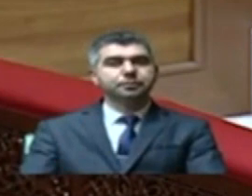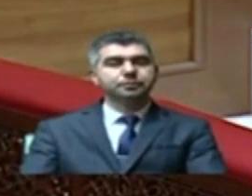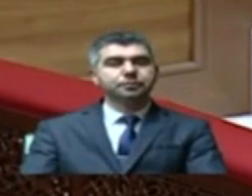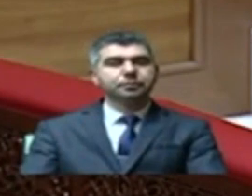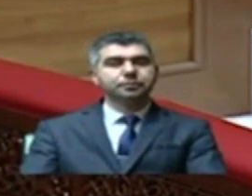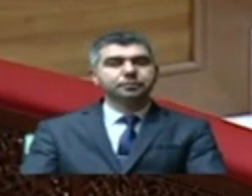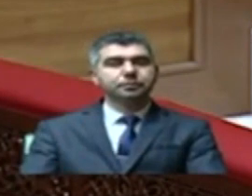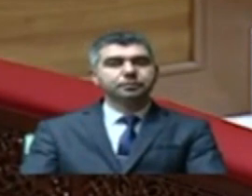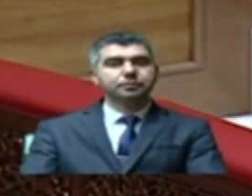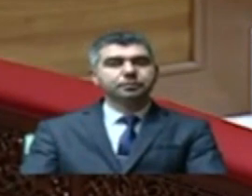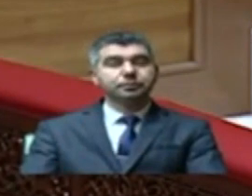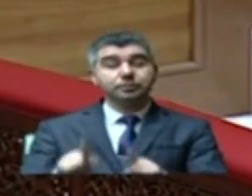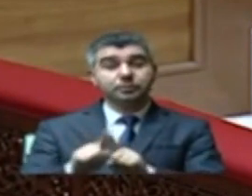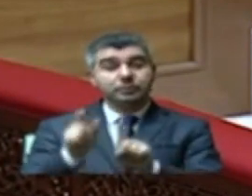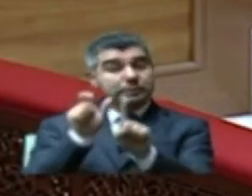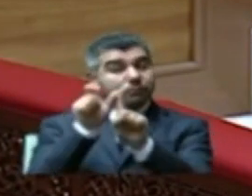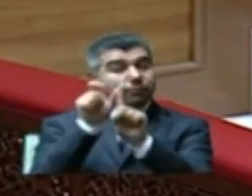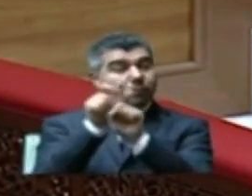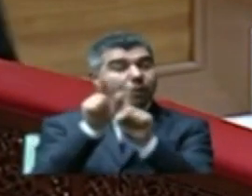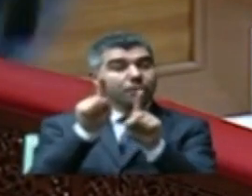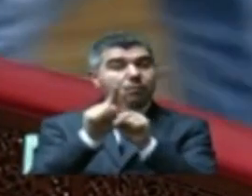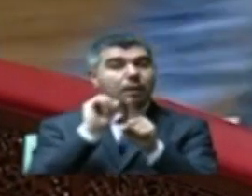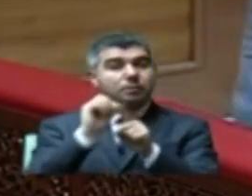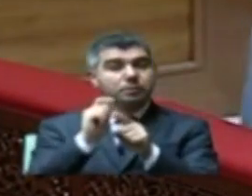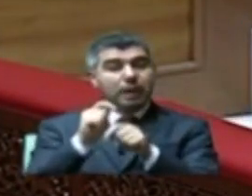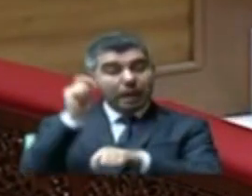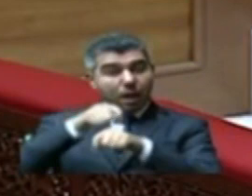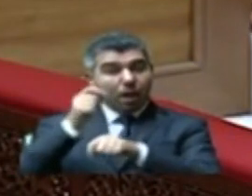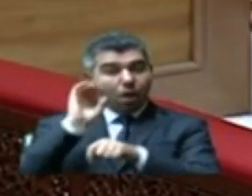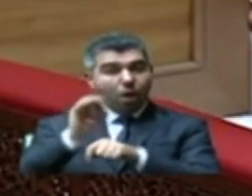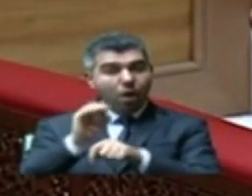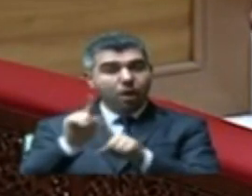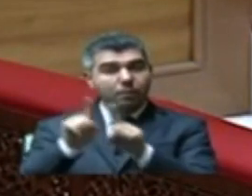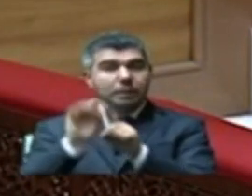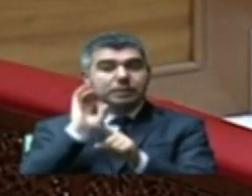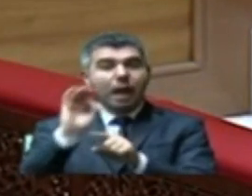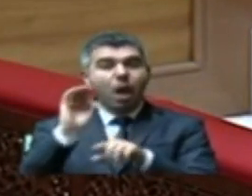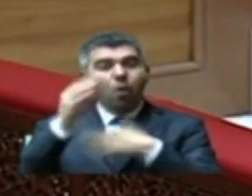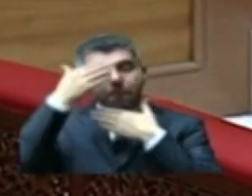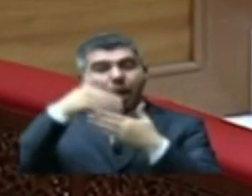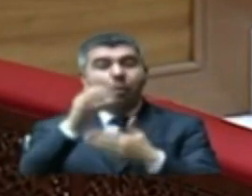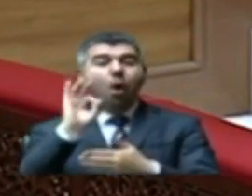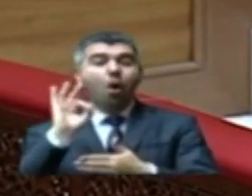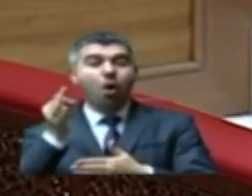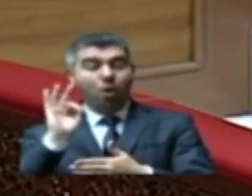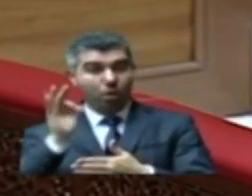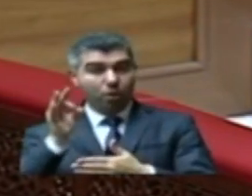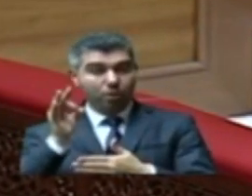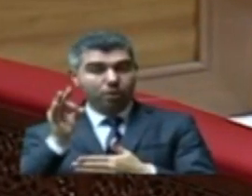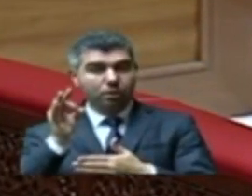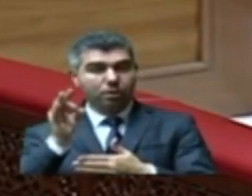نقطة حول حماية المنتوج الوطني. المنتوج الوطني ما تعرفوش تتعرفوه السيدة الوزيرة، السيدة كاتبة